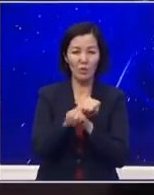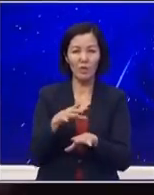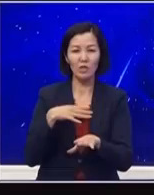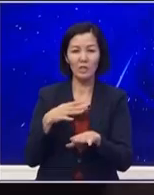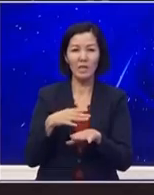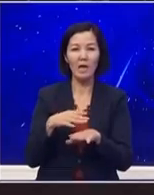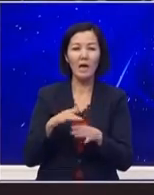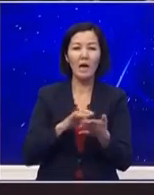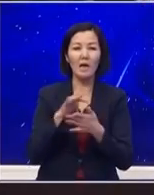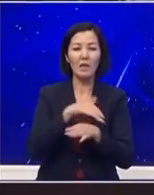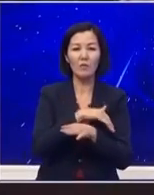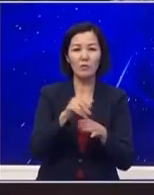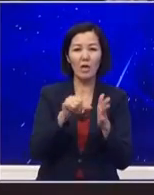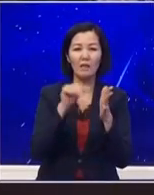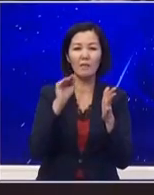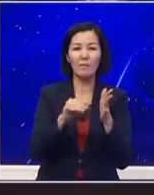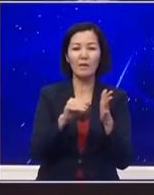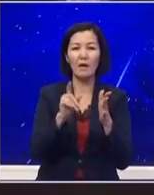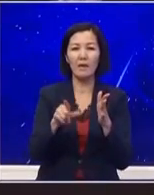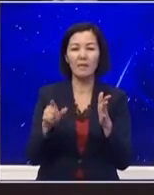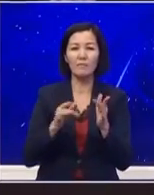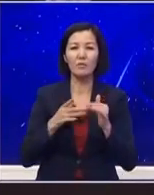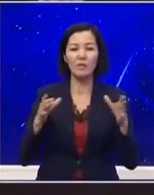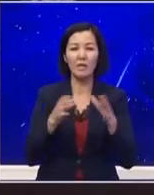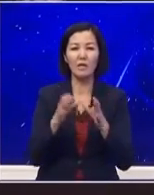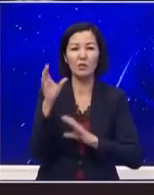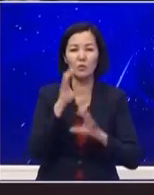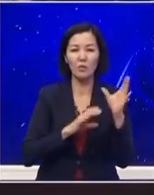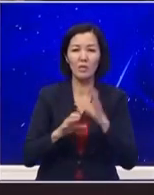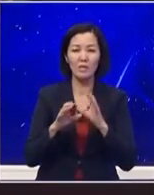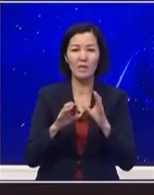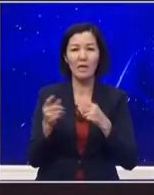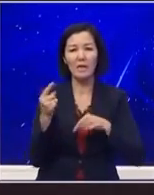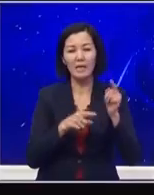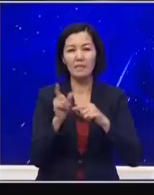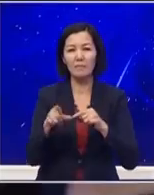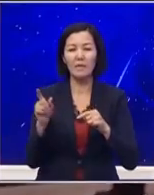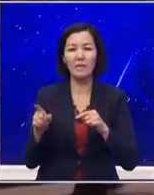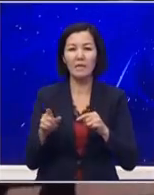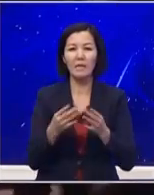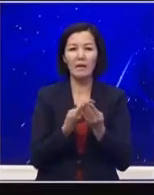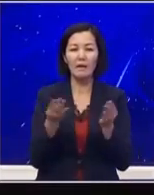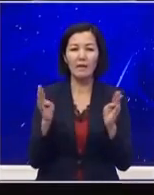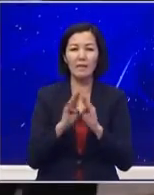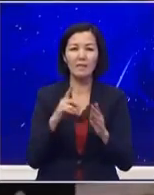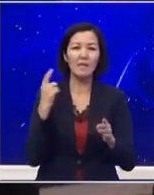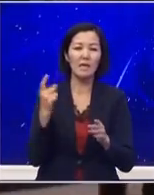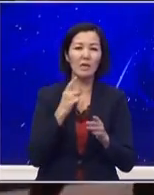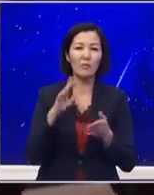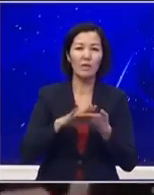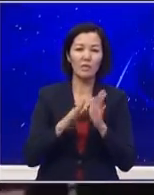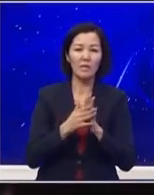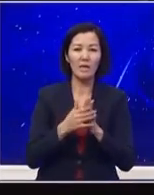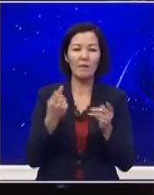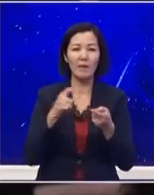Қала көшелеріне шамамен 6000 тұрғын жиналған, басым бөлігі студенттер мен кәсіпкерлер. Олар карантин шаралары экономикалық жағдайларына кері